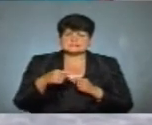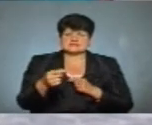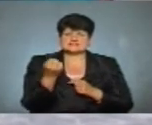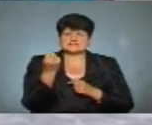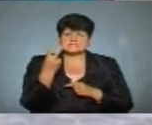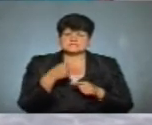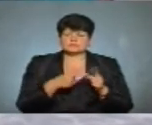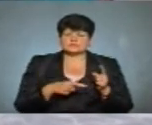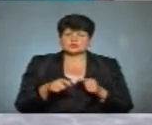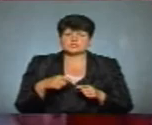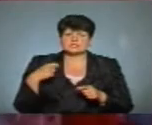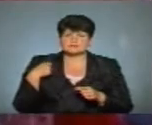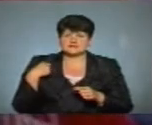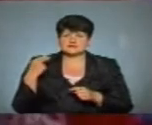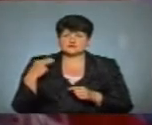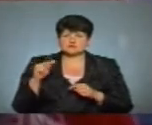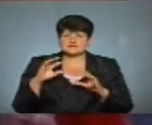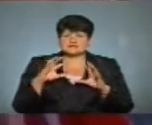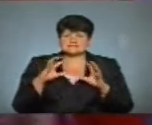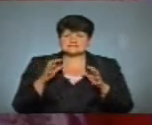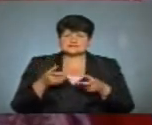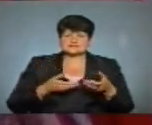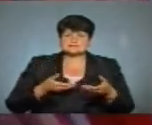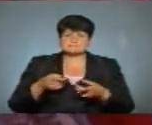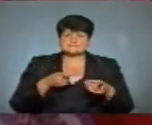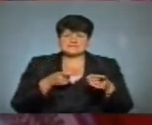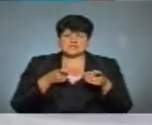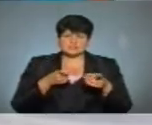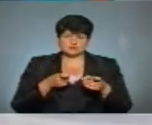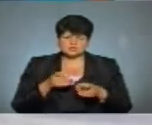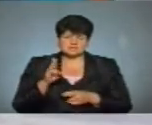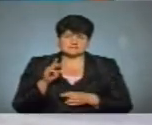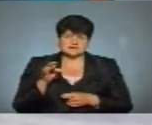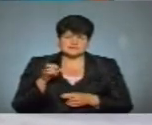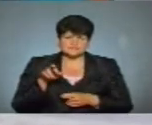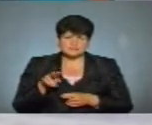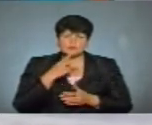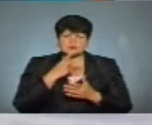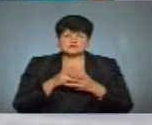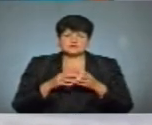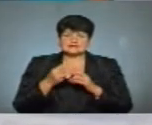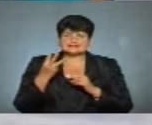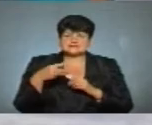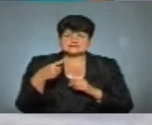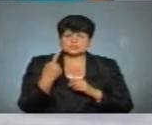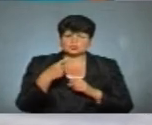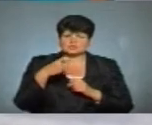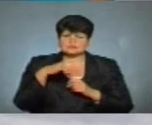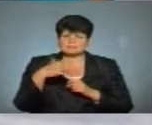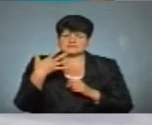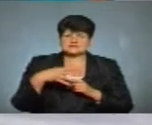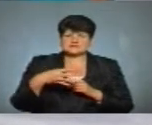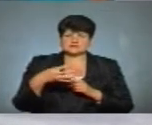12,5 кілометрів на чемпіонаті світу з біатлону у шведському Естерсунді. Він показав результат 31